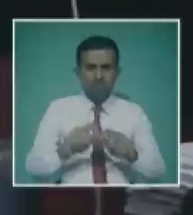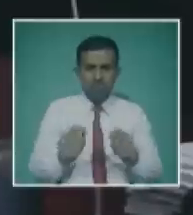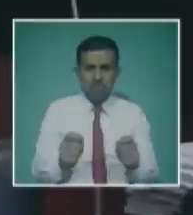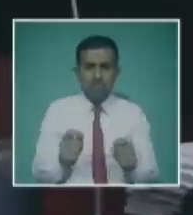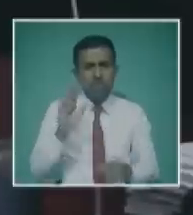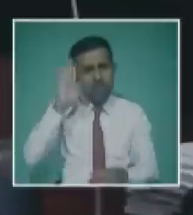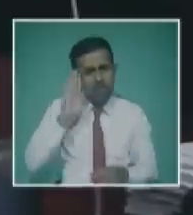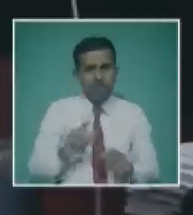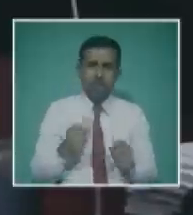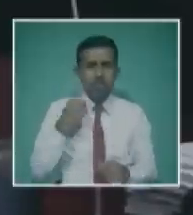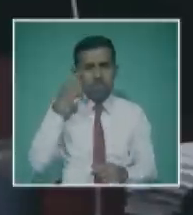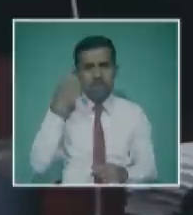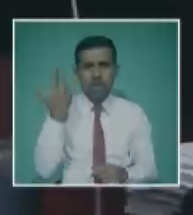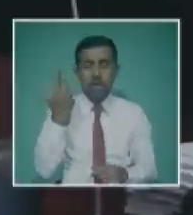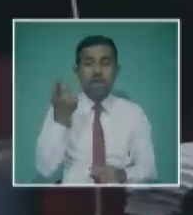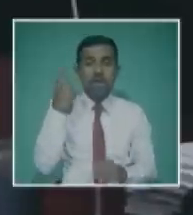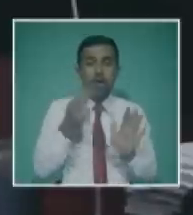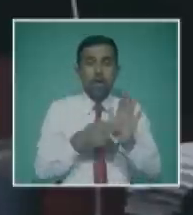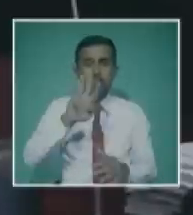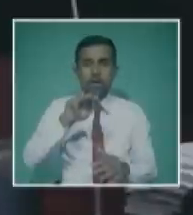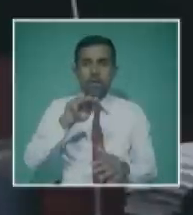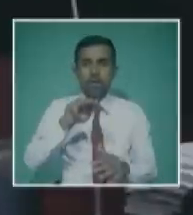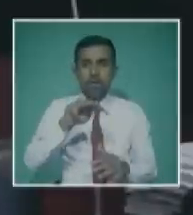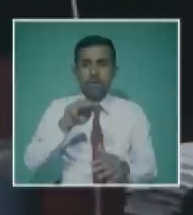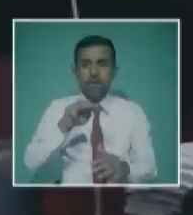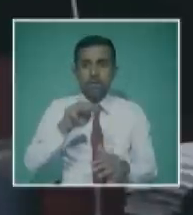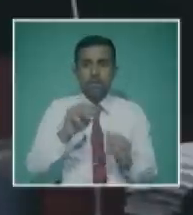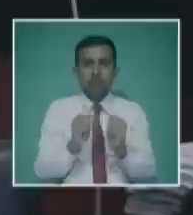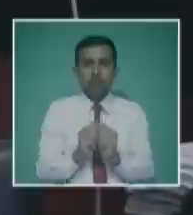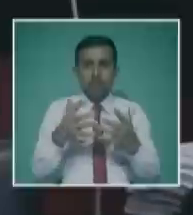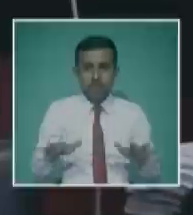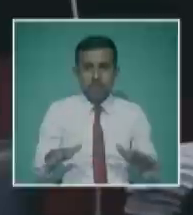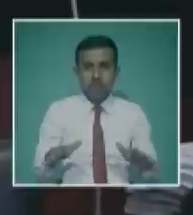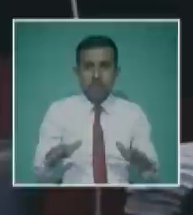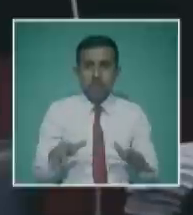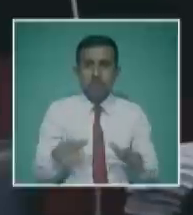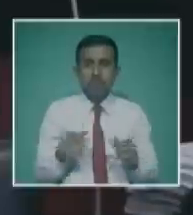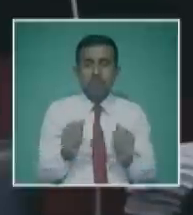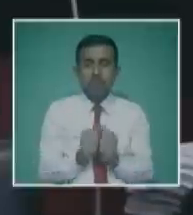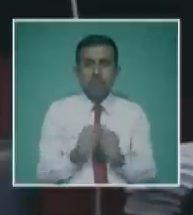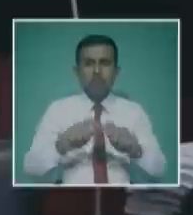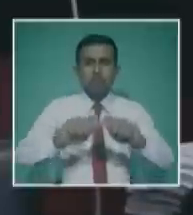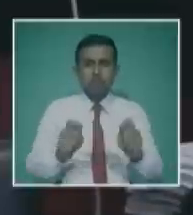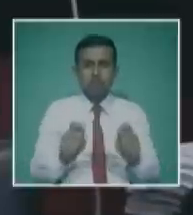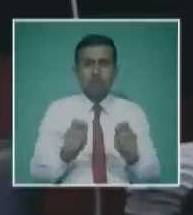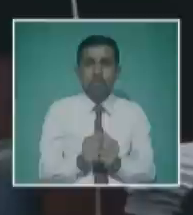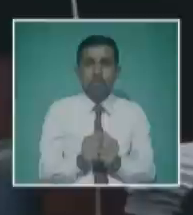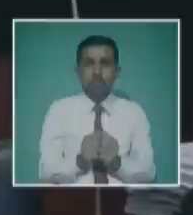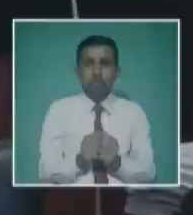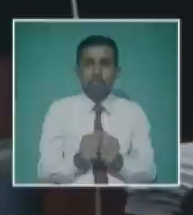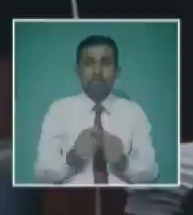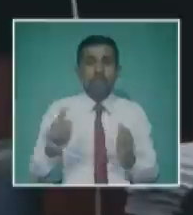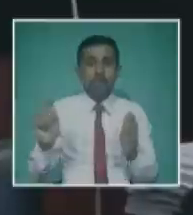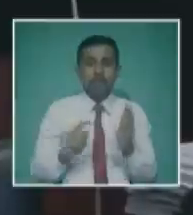නැත්නම් අක්‍රිය වෙලාද කියලා අපි දන්නේ නැහැ දැන් ඊයේ නොවැම්බර් 30 දිනට තමයි මේ කටයුතු අවසන් කරන්න තිබුණේ ඉතින් දැන් මේක අක්‍රිය වීම නිසා විශාල පිරිසක් ඉන්නවා